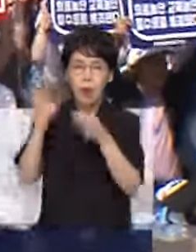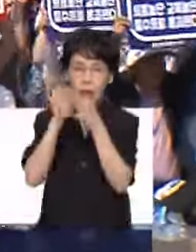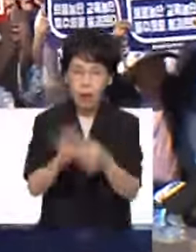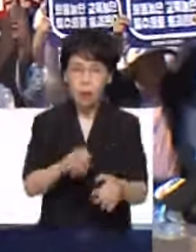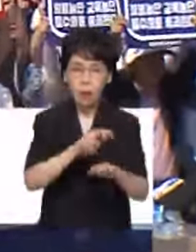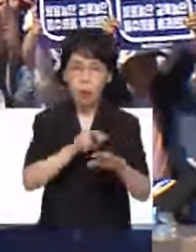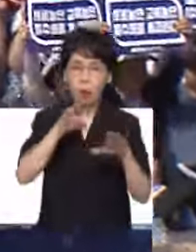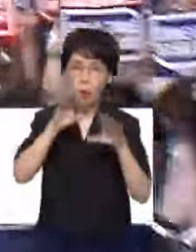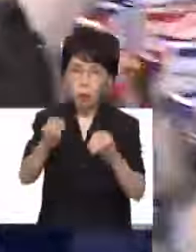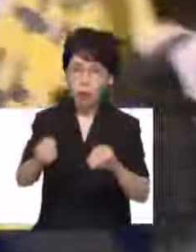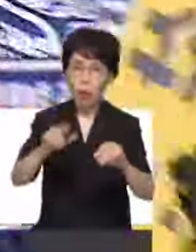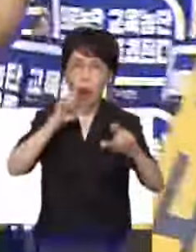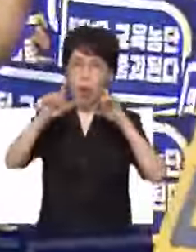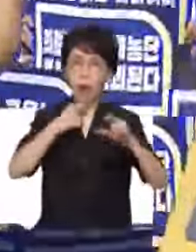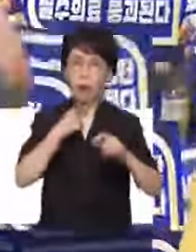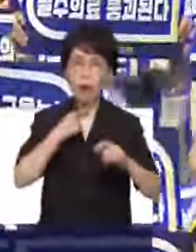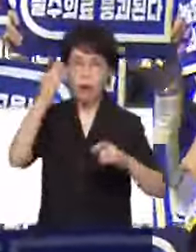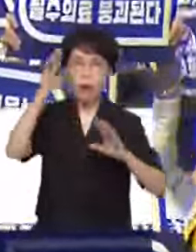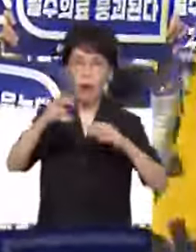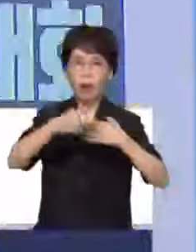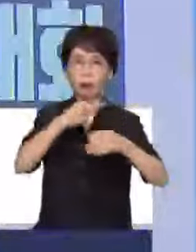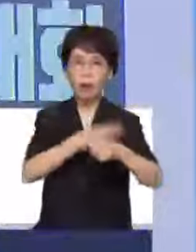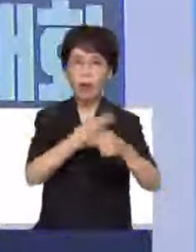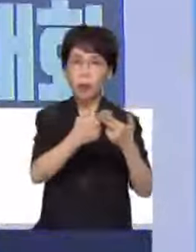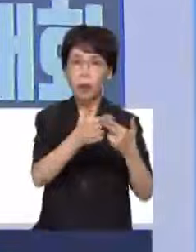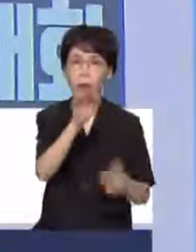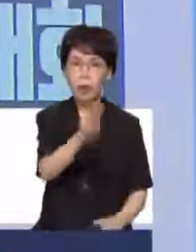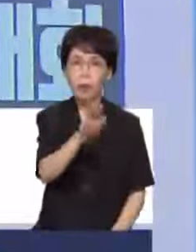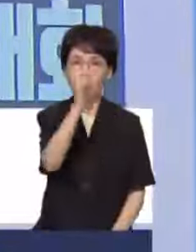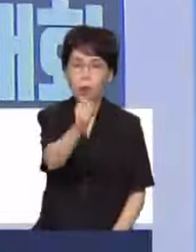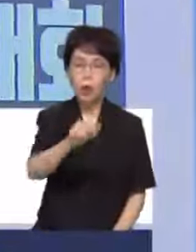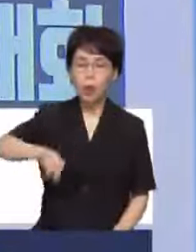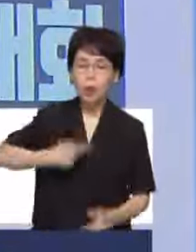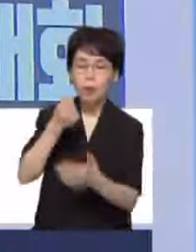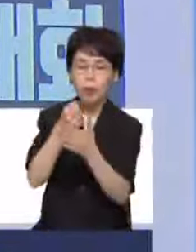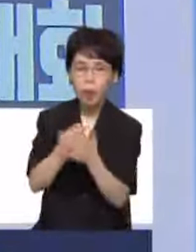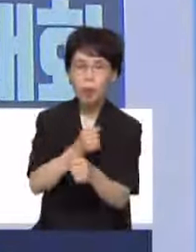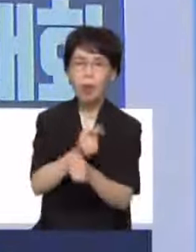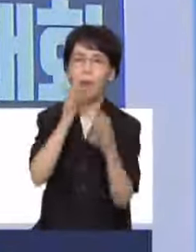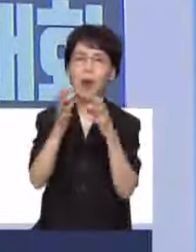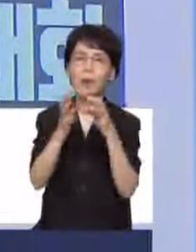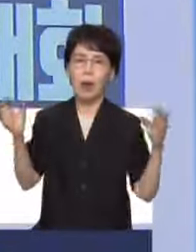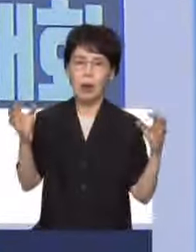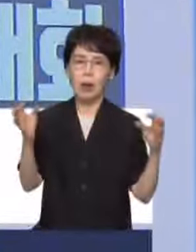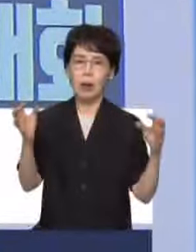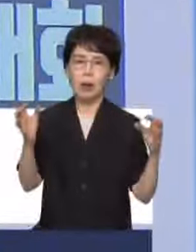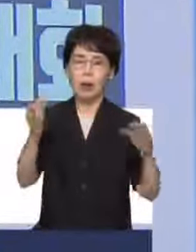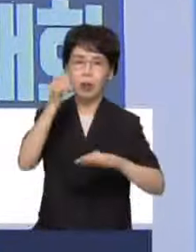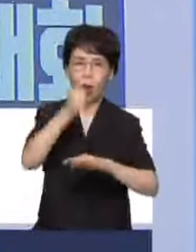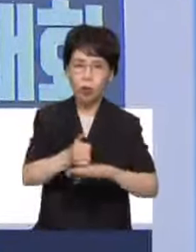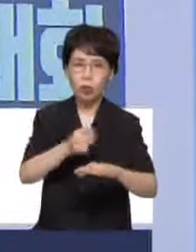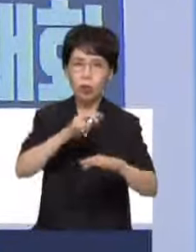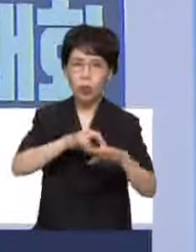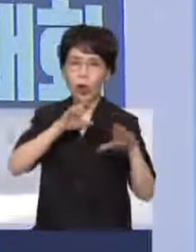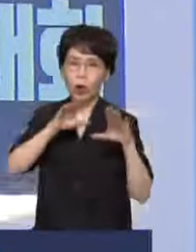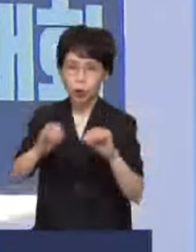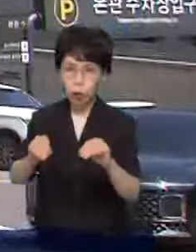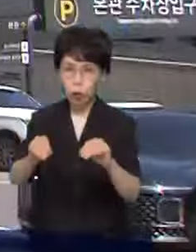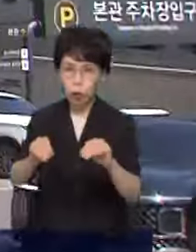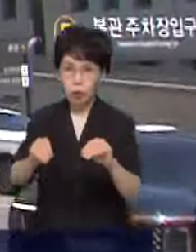나설 걸로 공언했던 대한의사협회도 이면택 회장이 단독 결정했다는 논란이 발생한 끝에 휴진 결정을